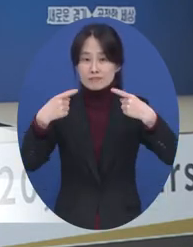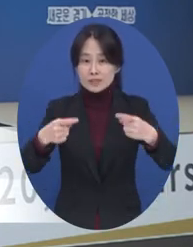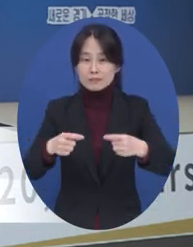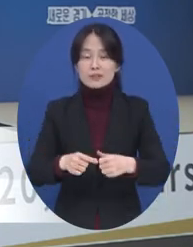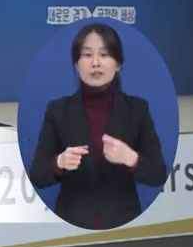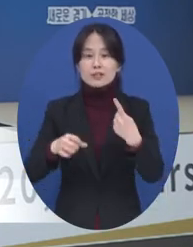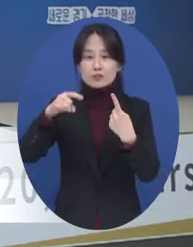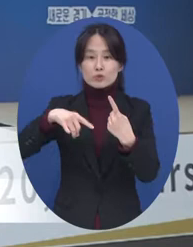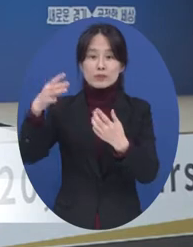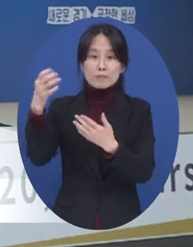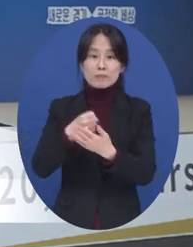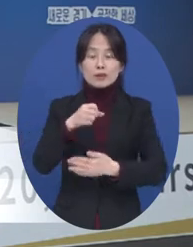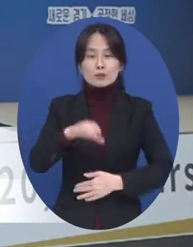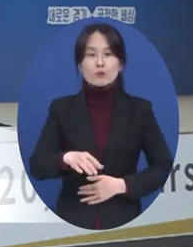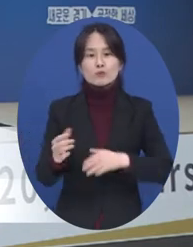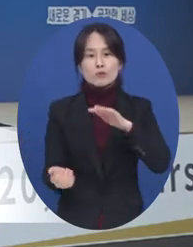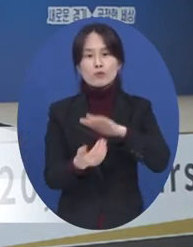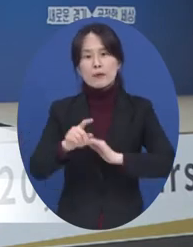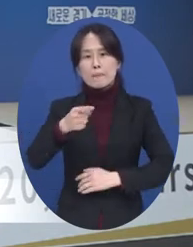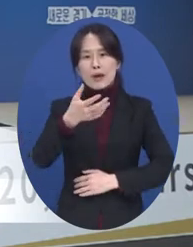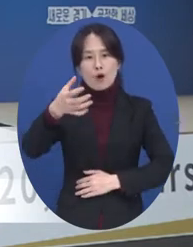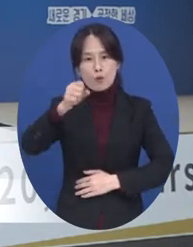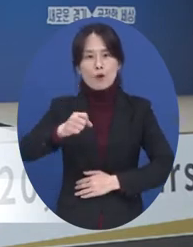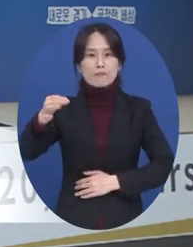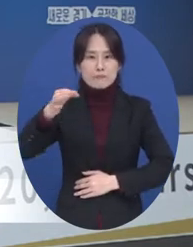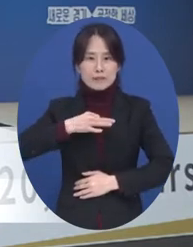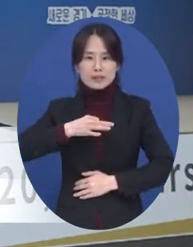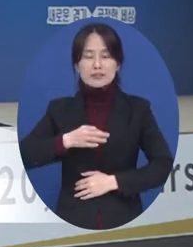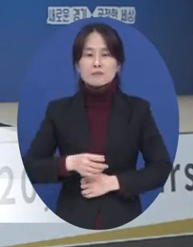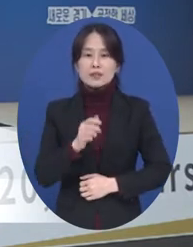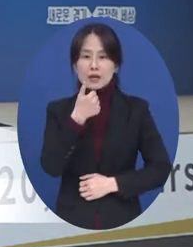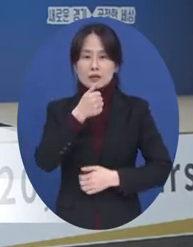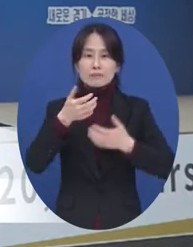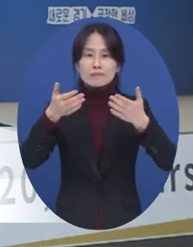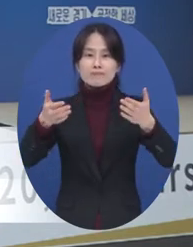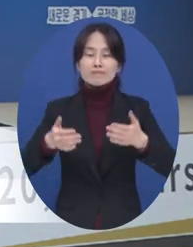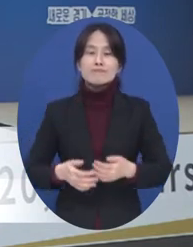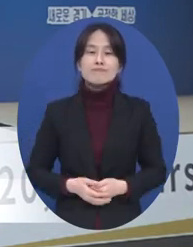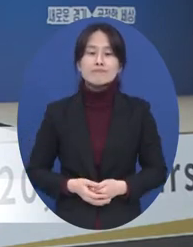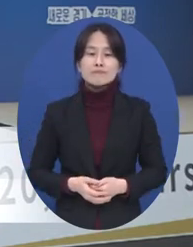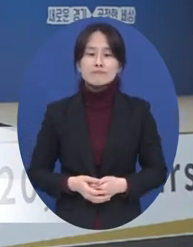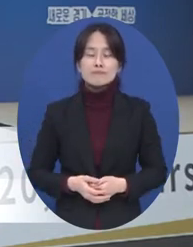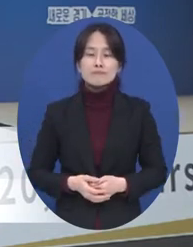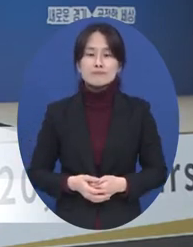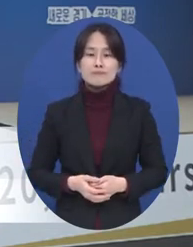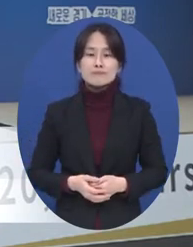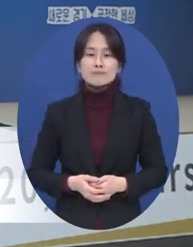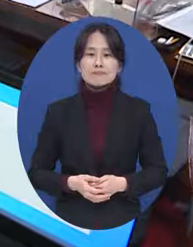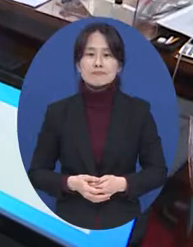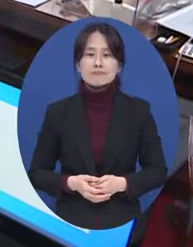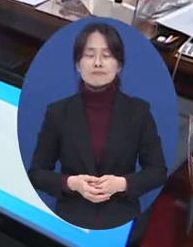대상을 수상한 곳엔 최대 100억 원이 돌아갔습니다. 그 현장 구영슬 기자가 취재했습니다.